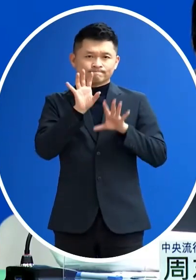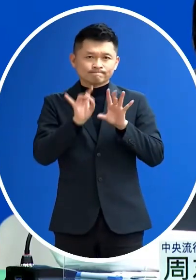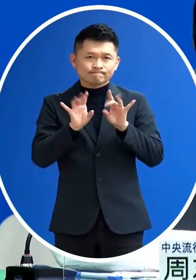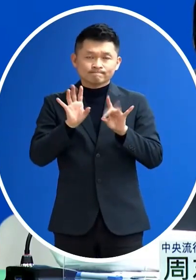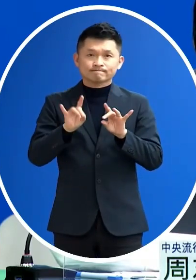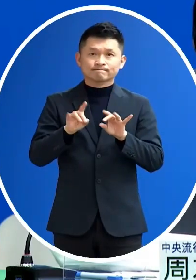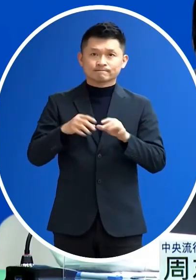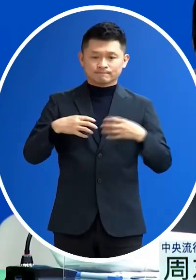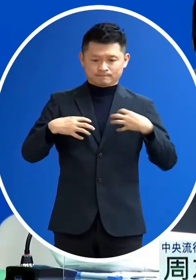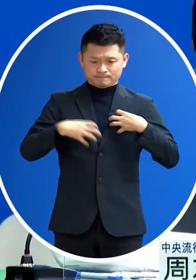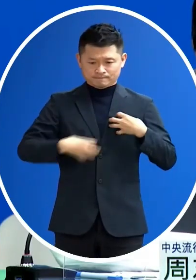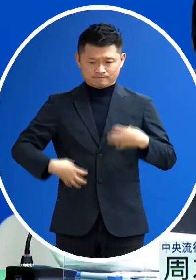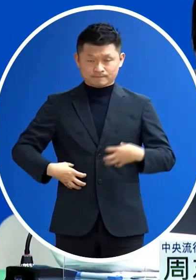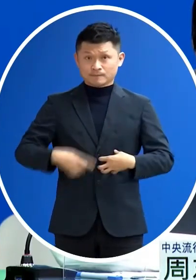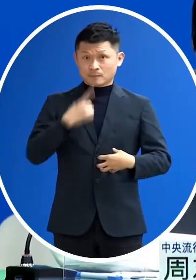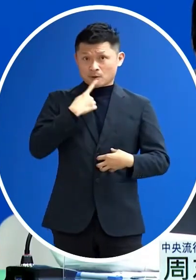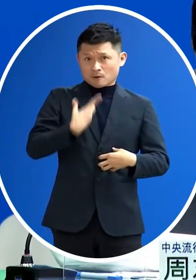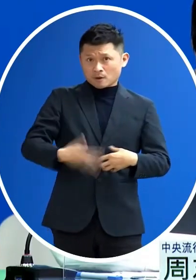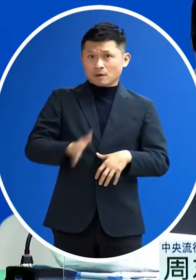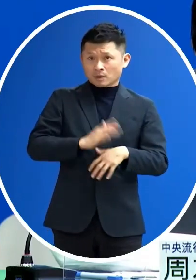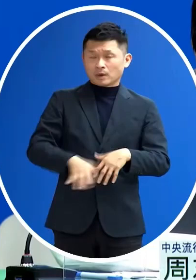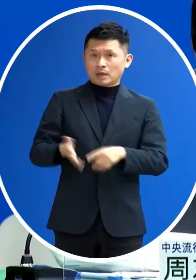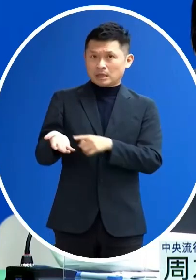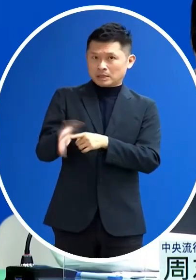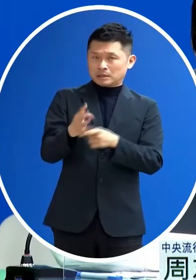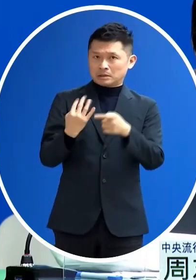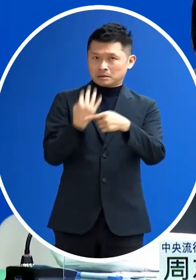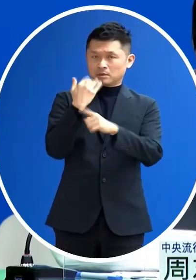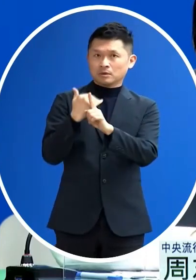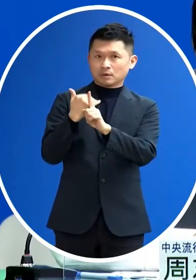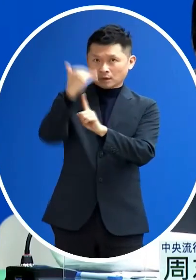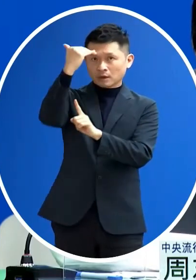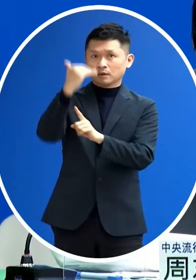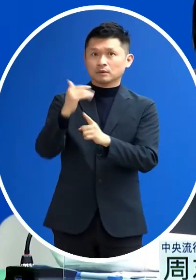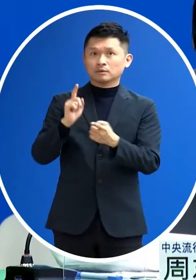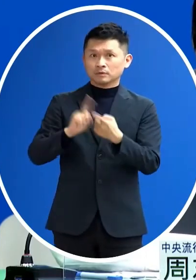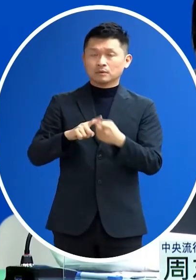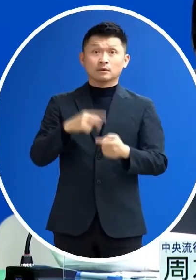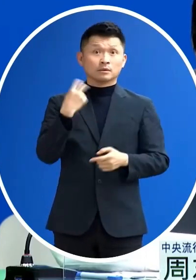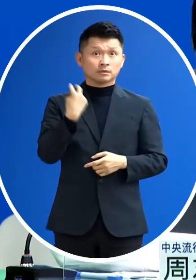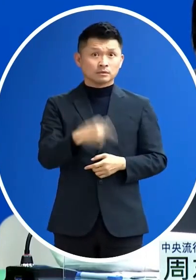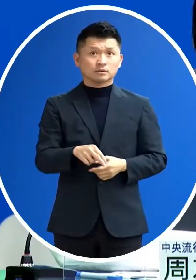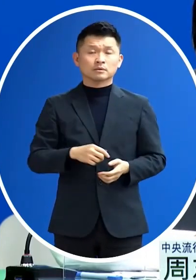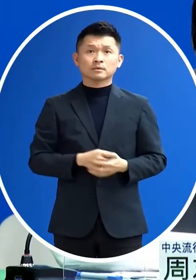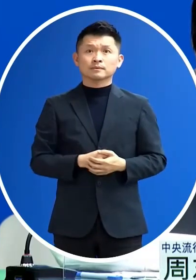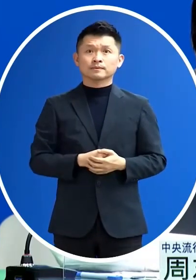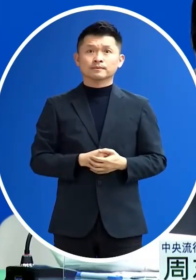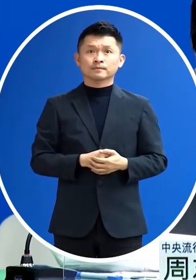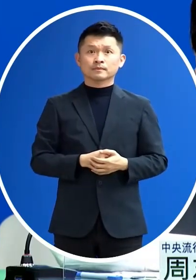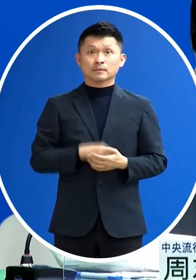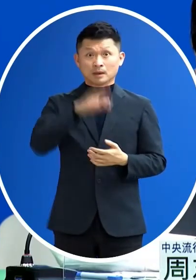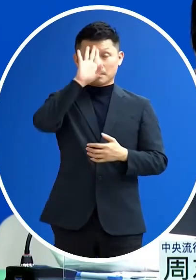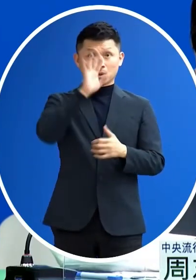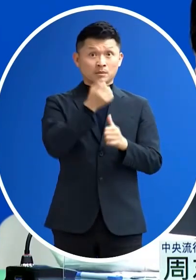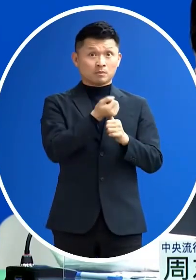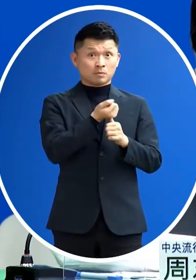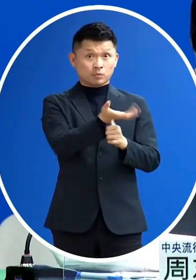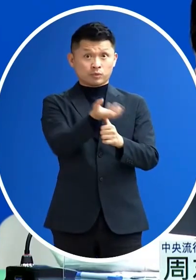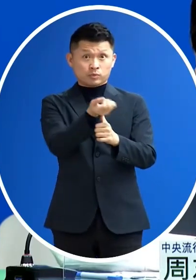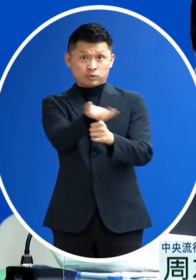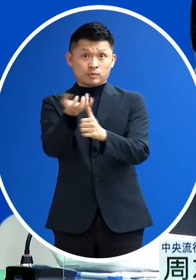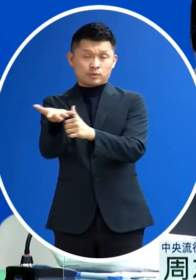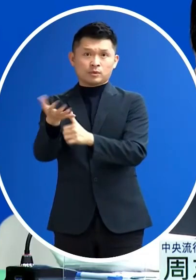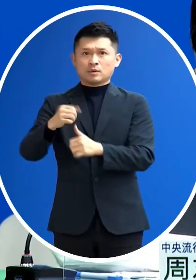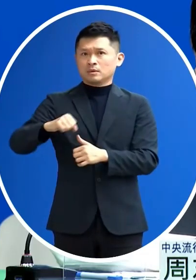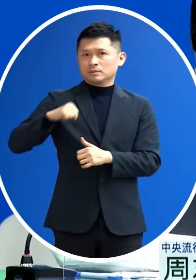官的出血、哦、那这个致死率是算偏高，而且目前来讲就是说这个传播力在当地也算